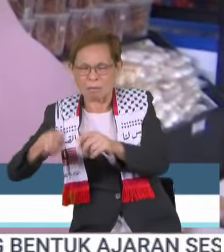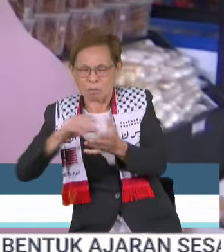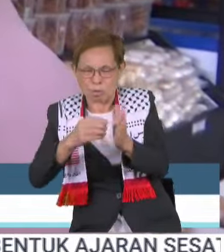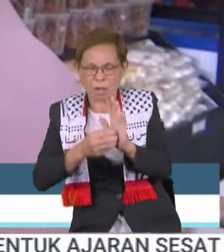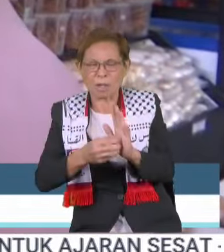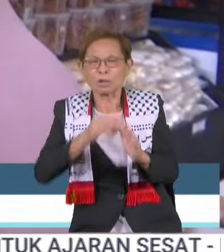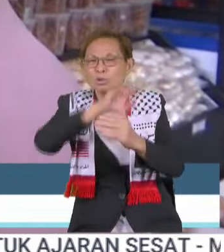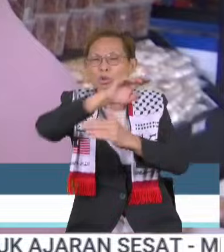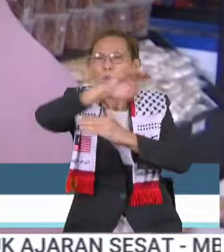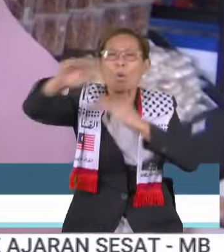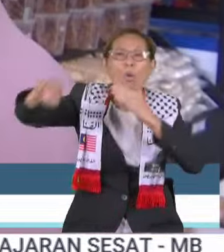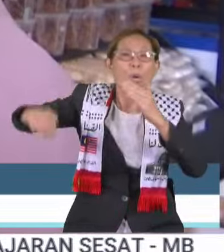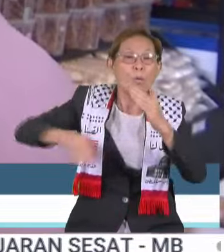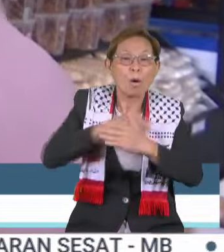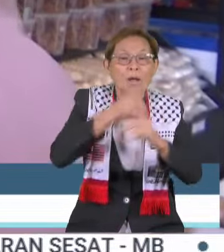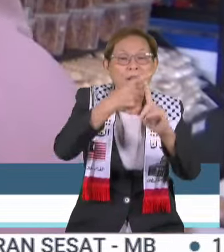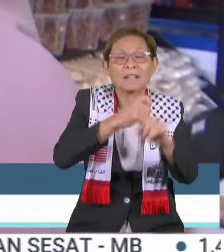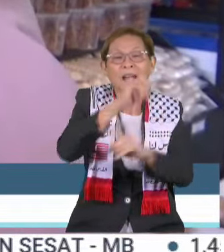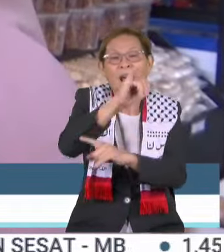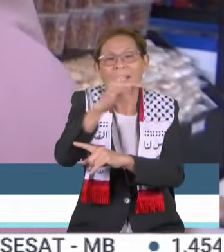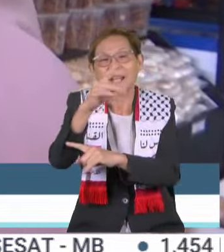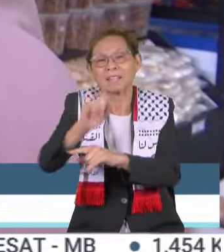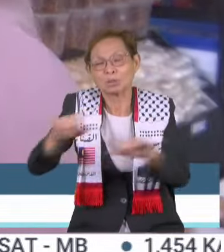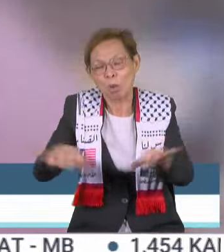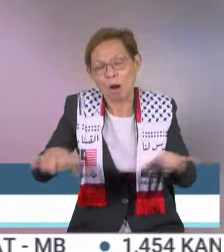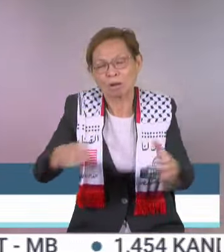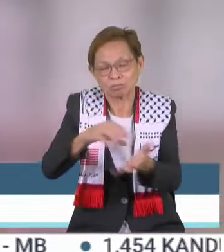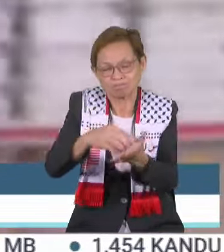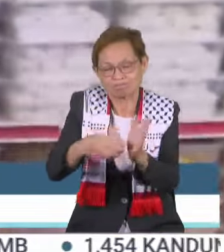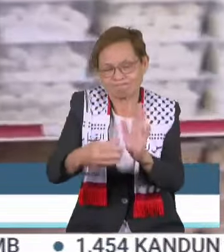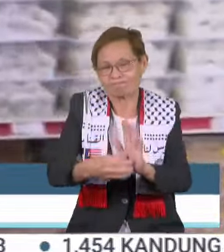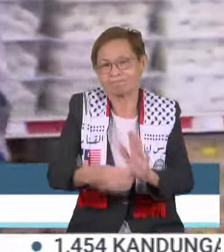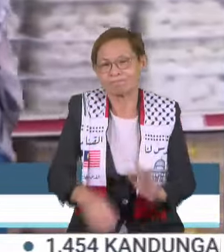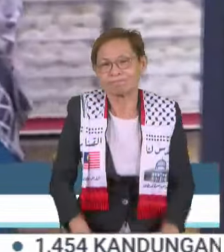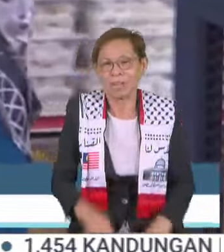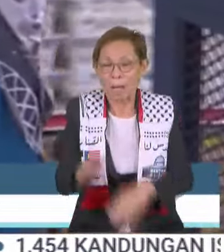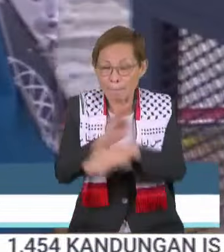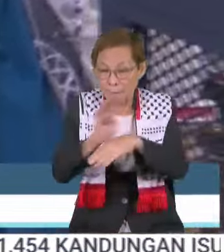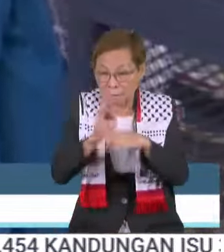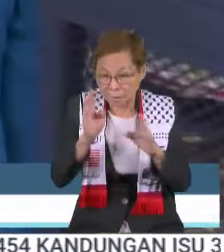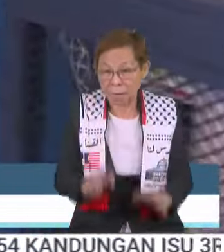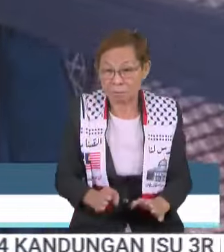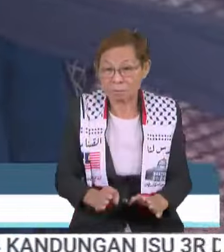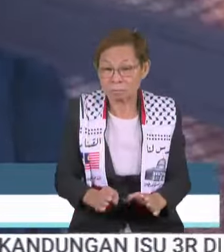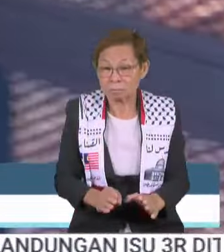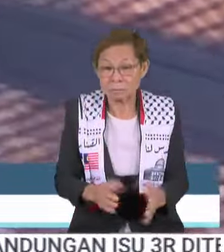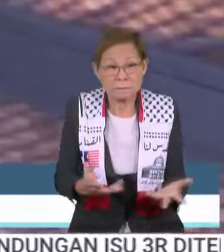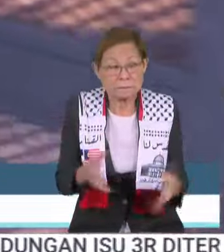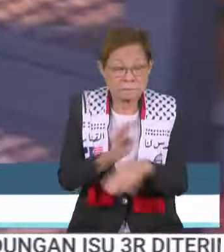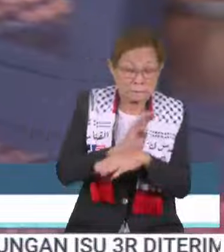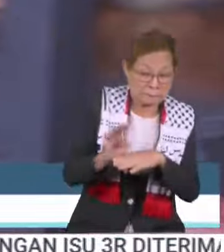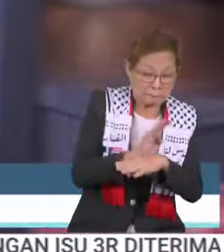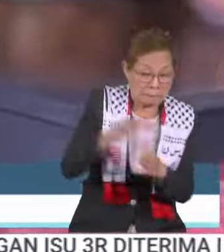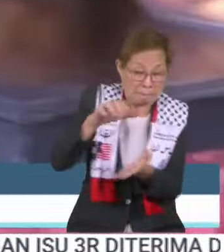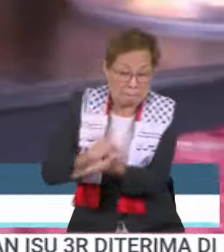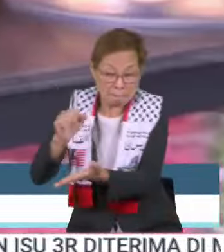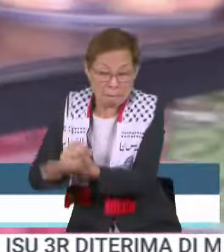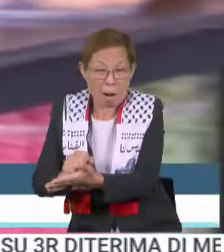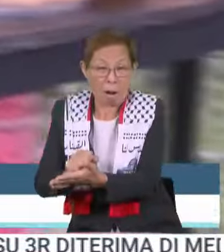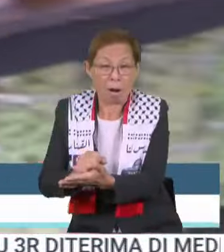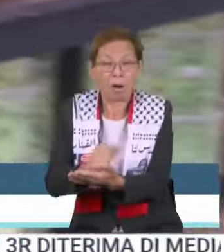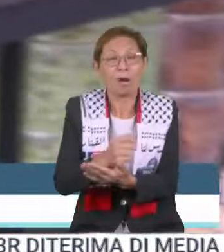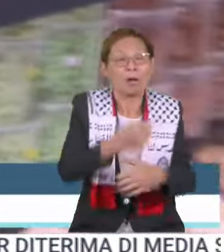Semua dari AKS lah yang buat. Peniaga juga tidak cukup tangan menerima tempahan kedua-dua